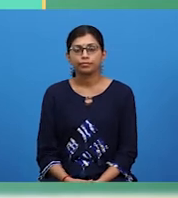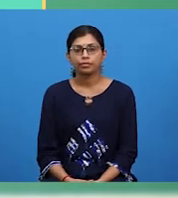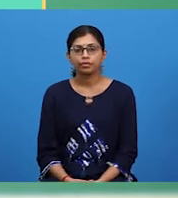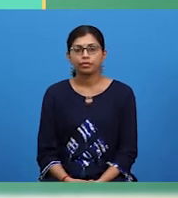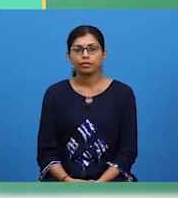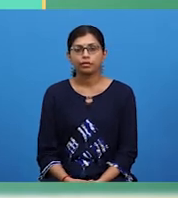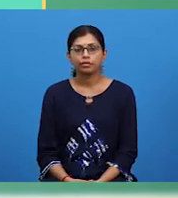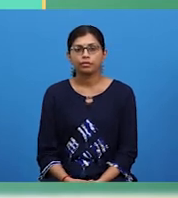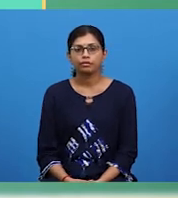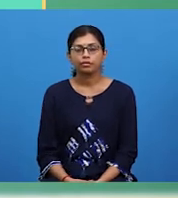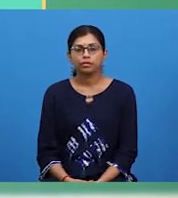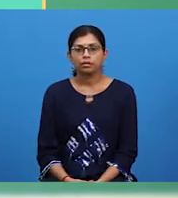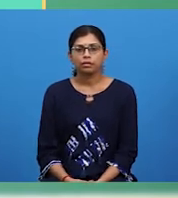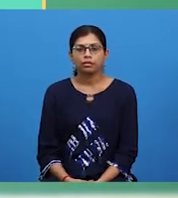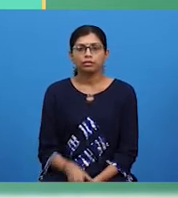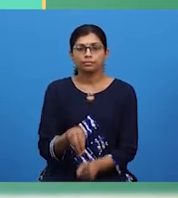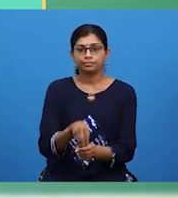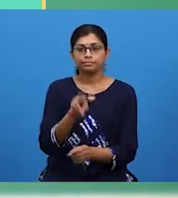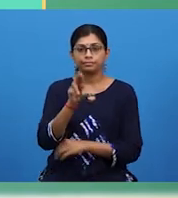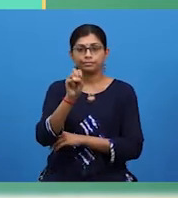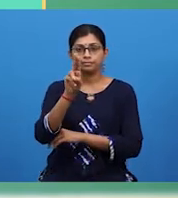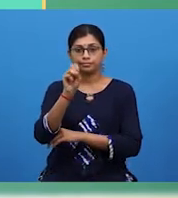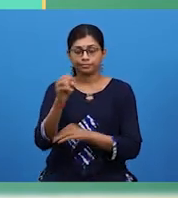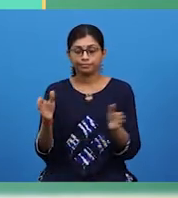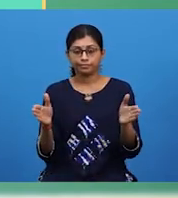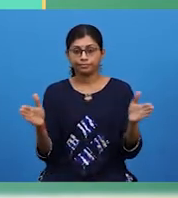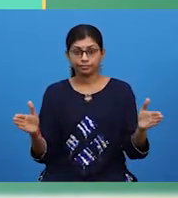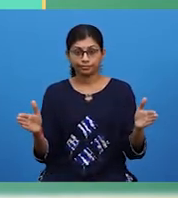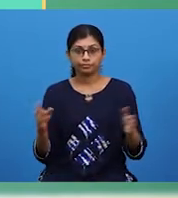Di usus besar, vitamin dan mineral juga diserap